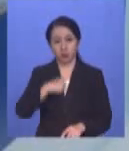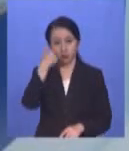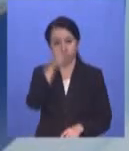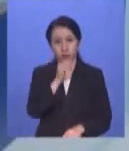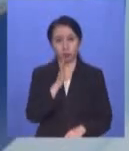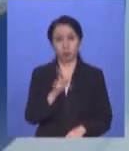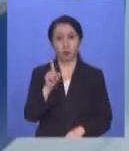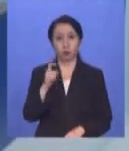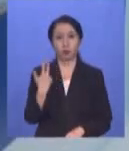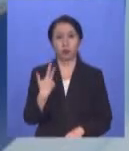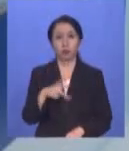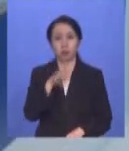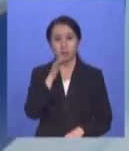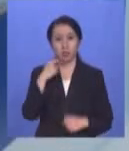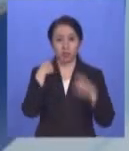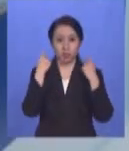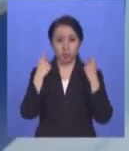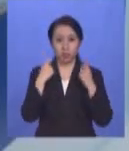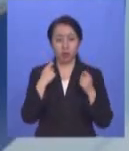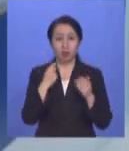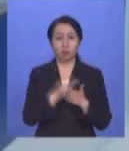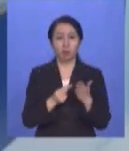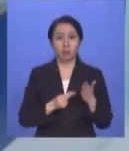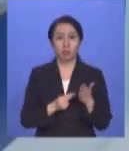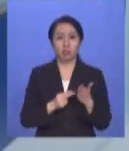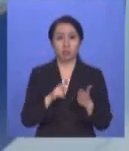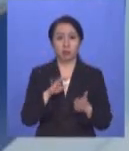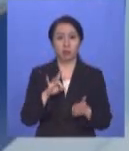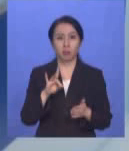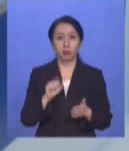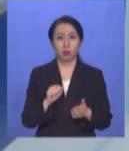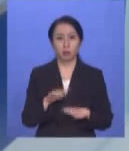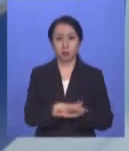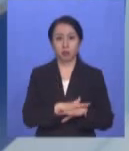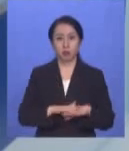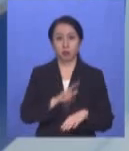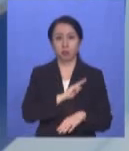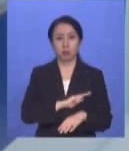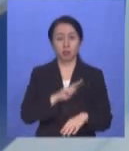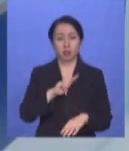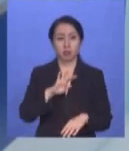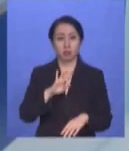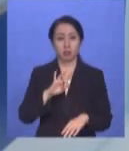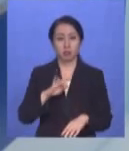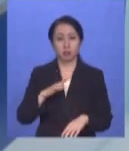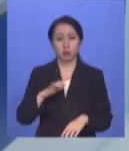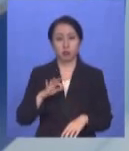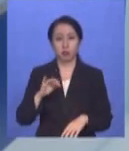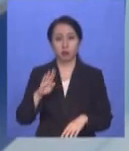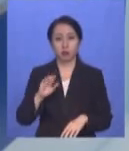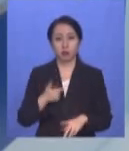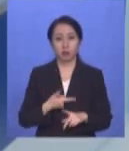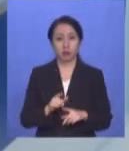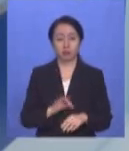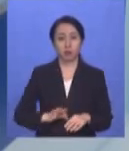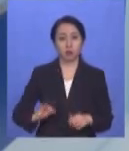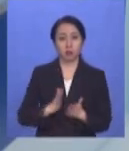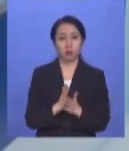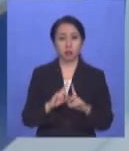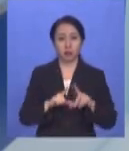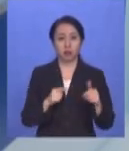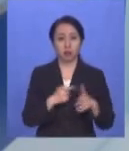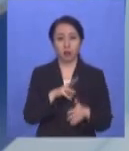В этом году исполнилось 130 лет со дня рождения поэта, писателя, драматурга, общественного деятеля Ильяса Жансугурова. В